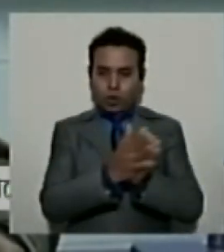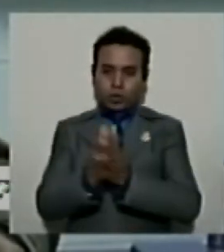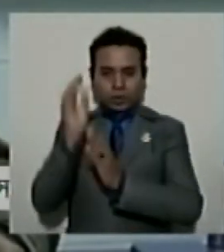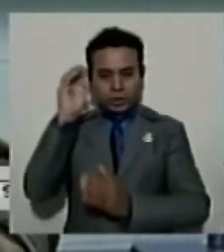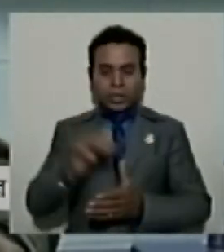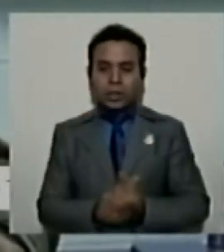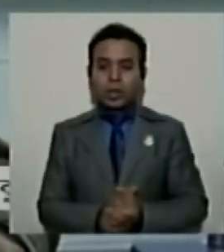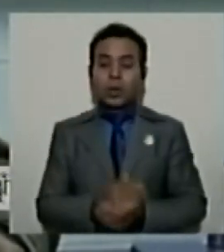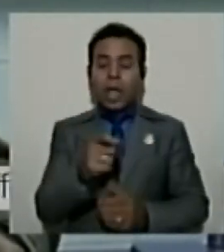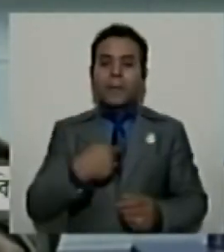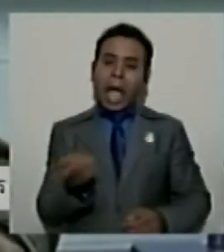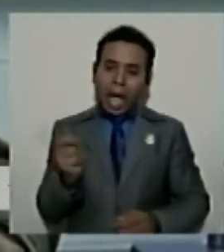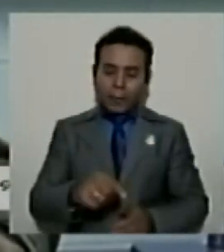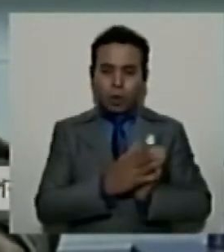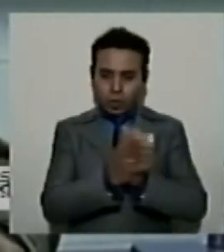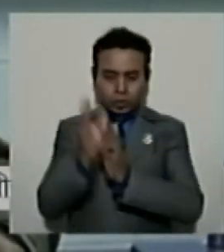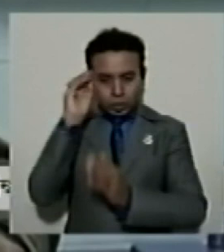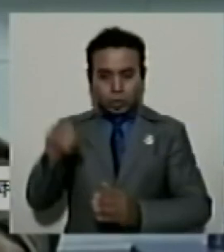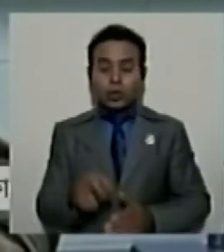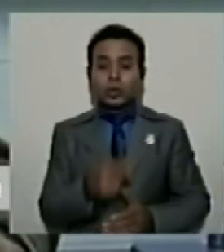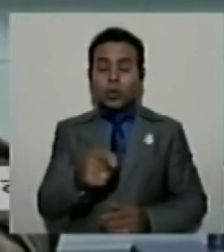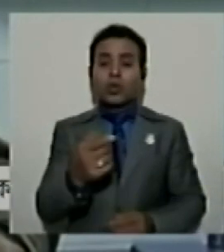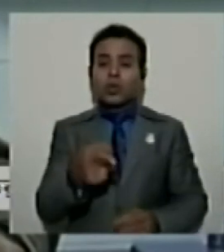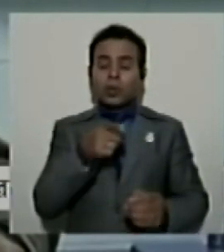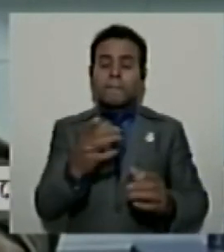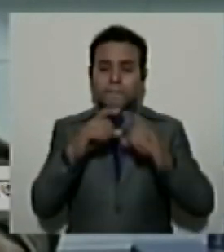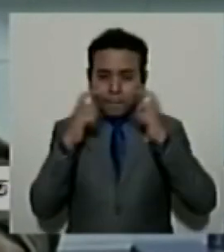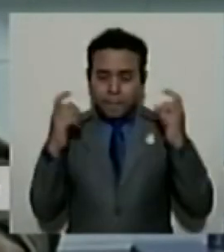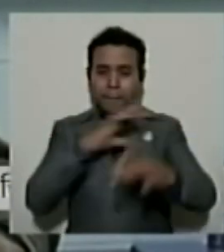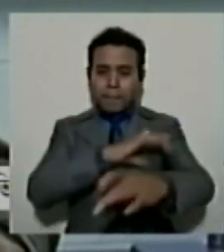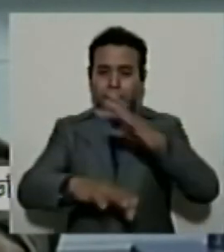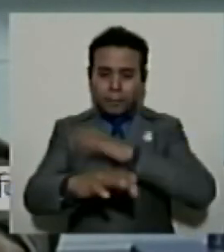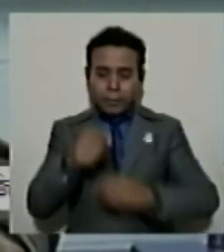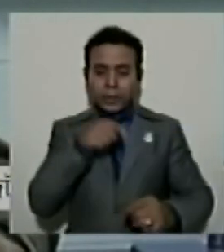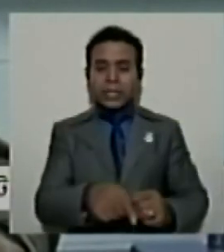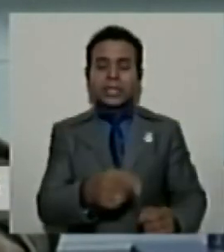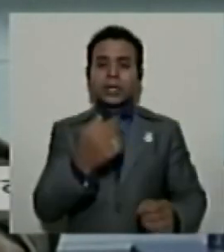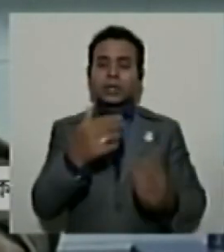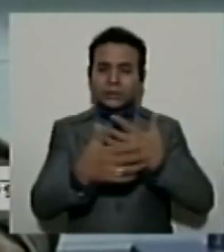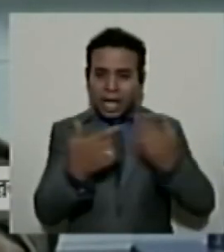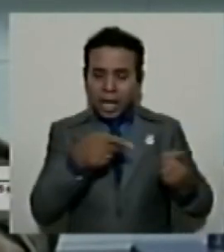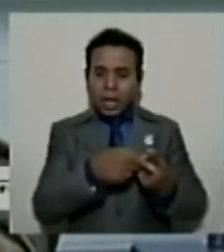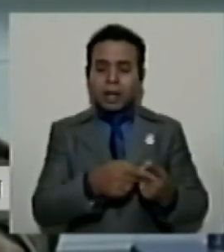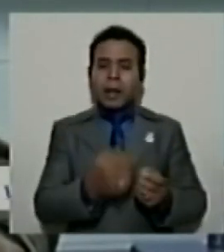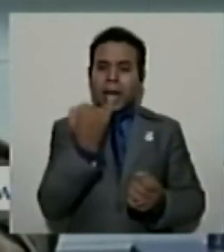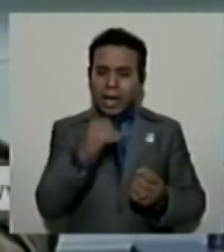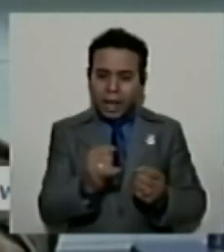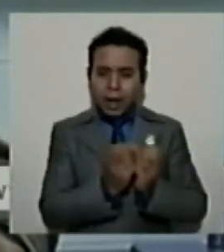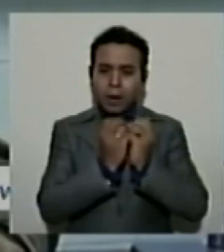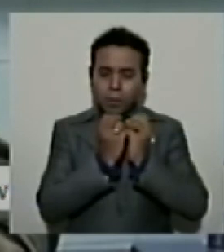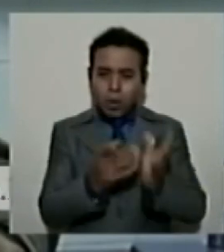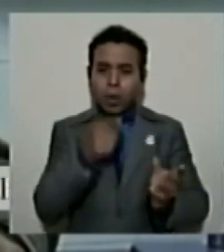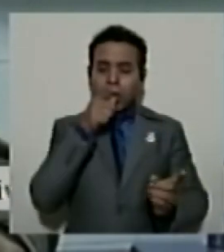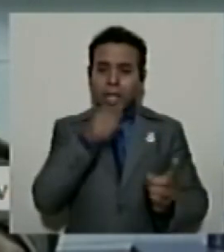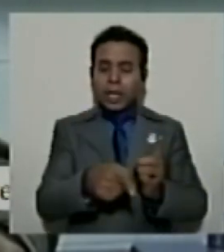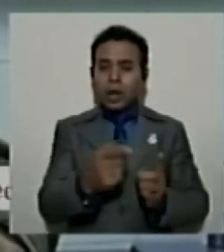তথ্য থাকে, সন্দেহ থাকে, আপনারা অনুগ্রহ করে CMSD-র সাথে আপনারা যোগাযোগ করুন, স্বাস্থ্য অধিদপ্তরের সাথে যোগাযোগ করুন,